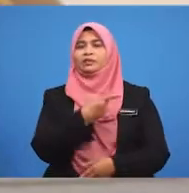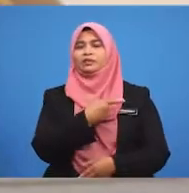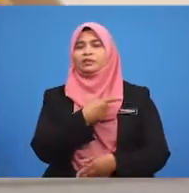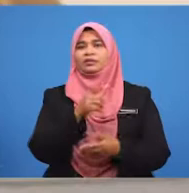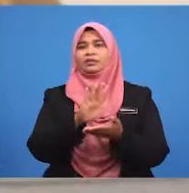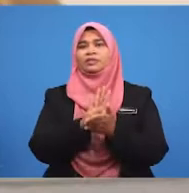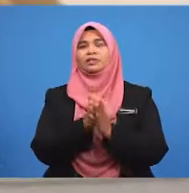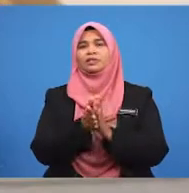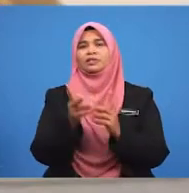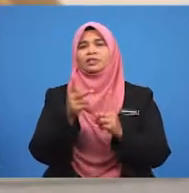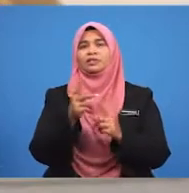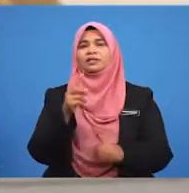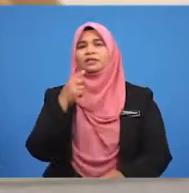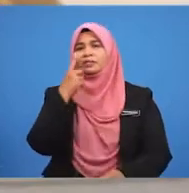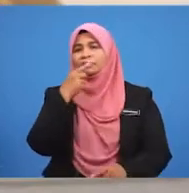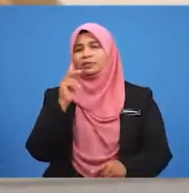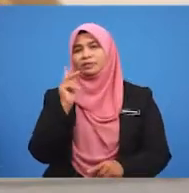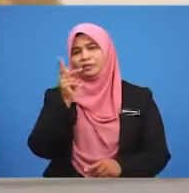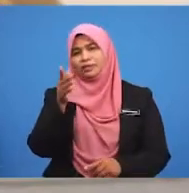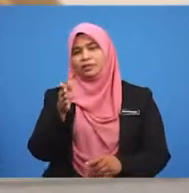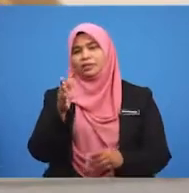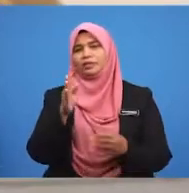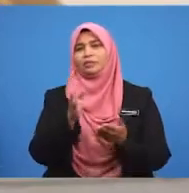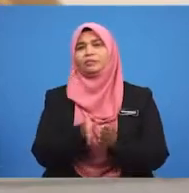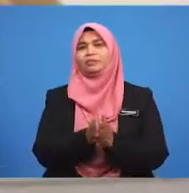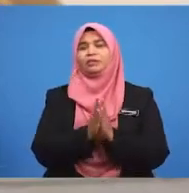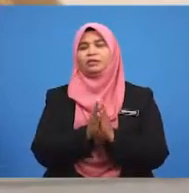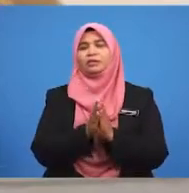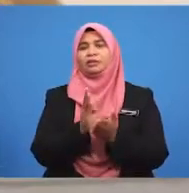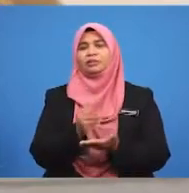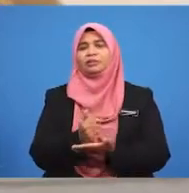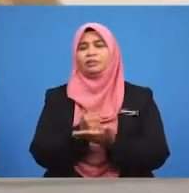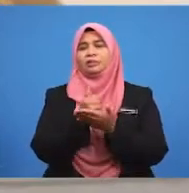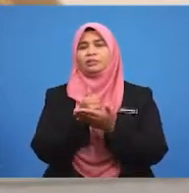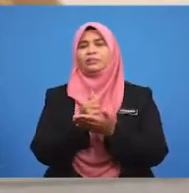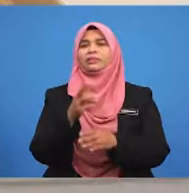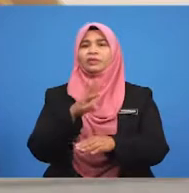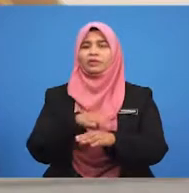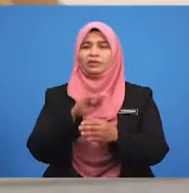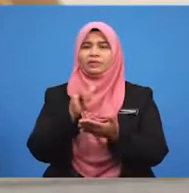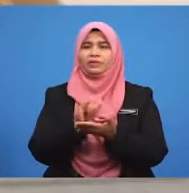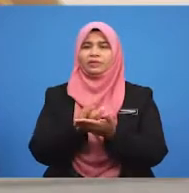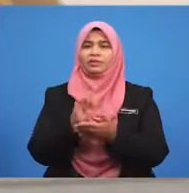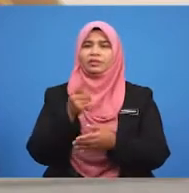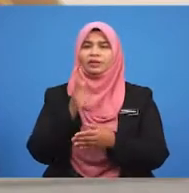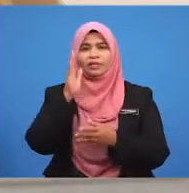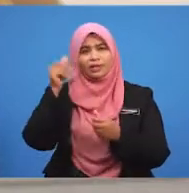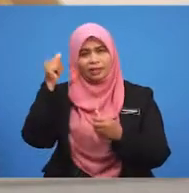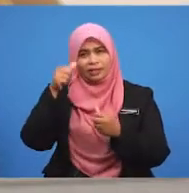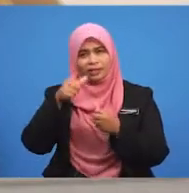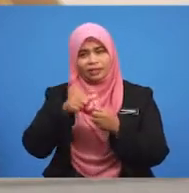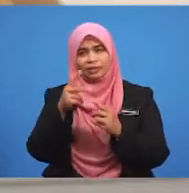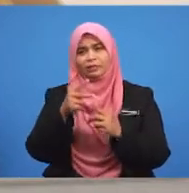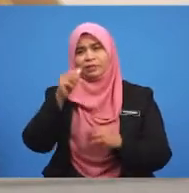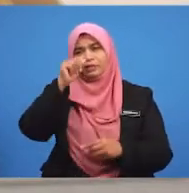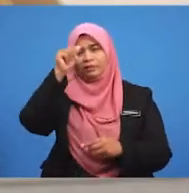kepada siapakah kita akan meminta pertolongan atau meminta bantuan? Di waktu itulah kita akan teringat Allah